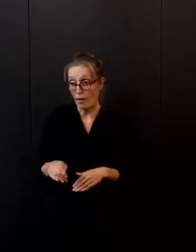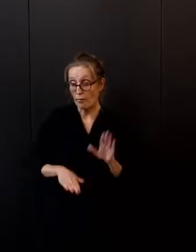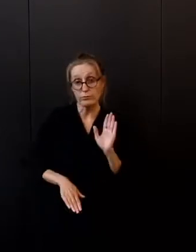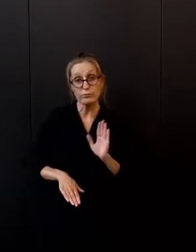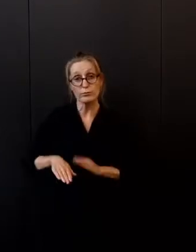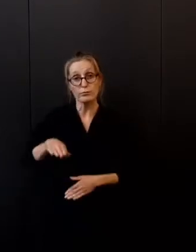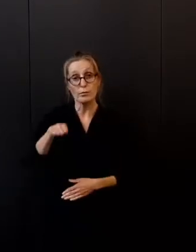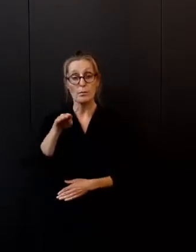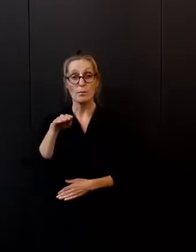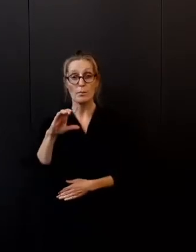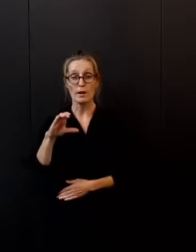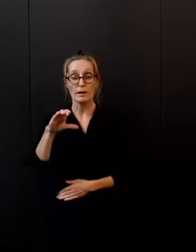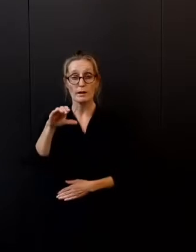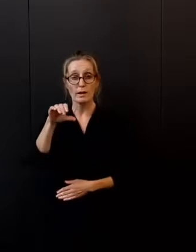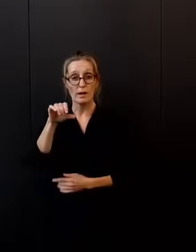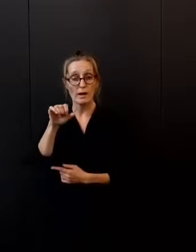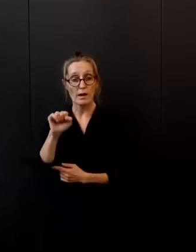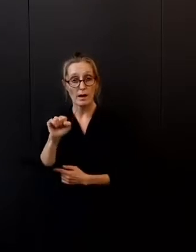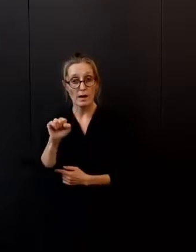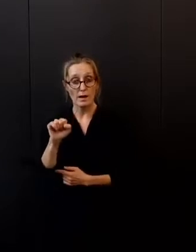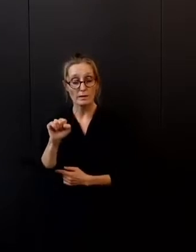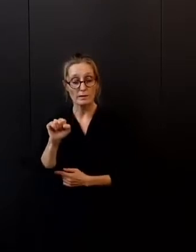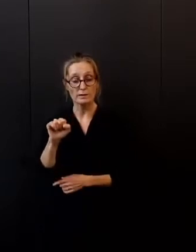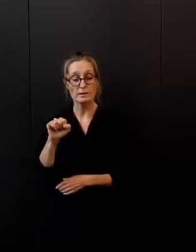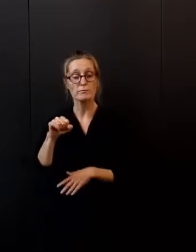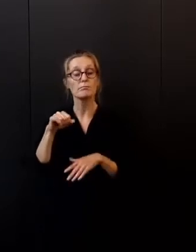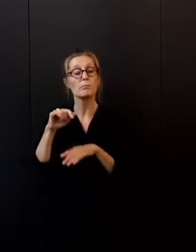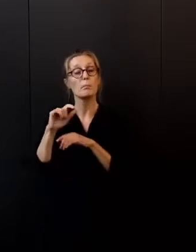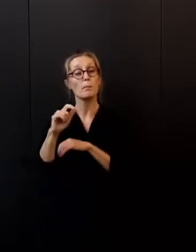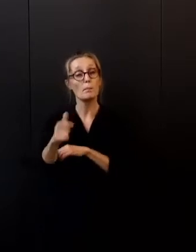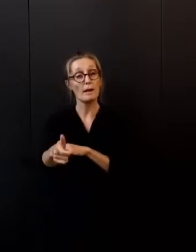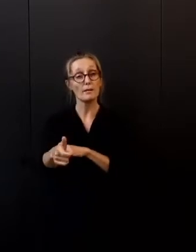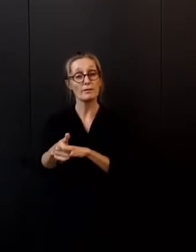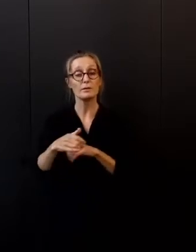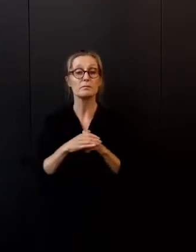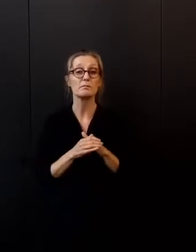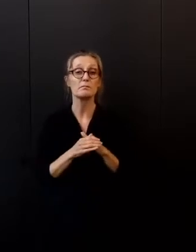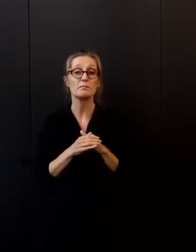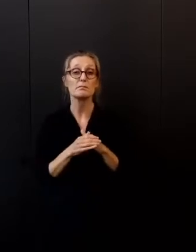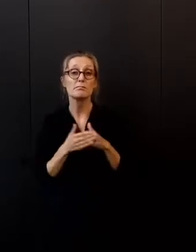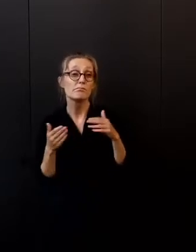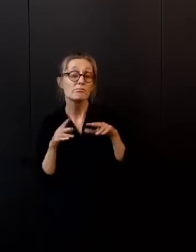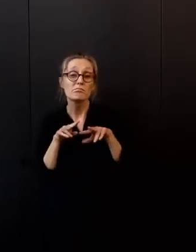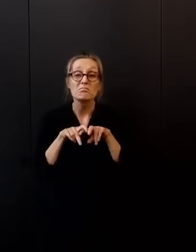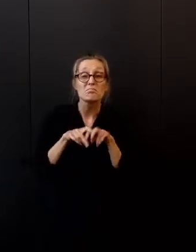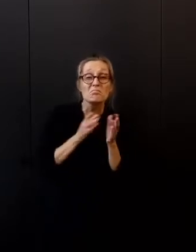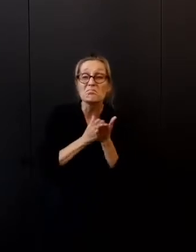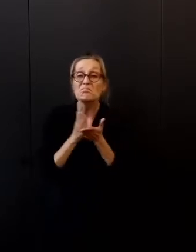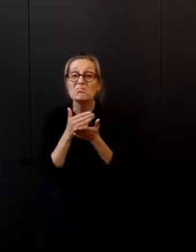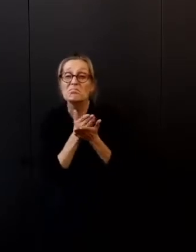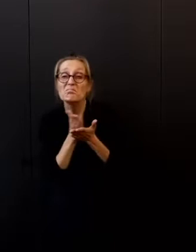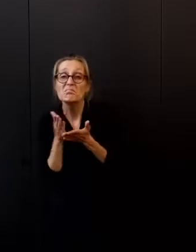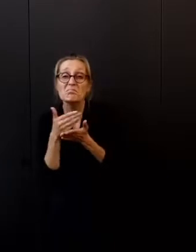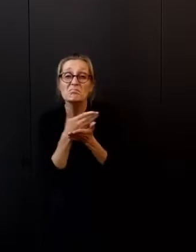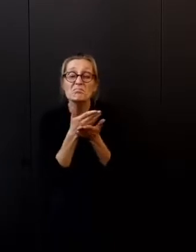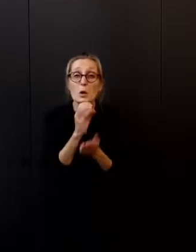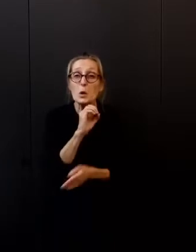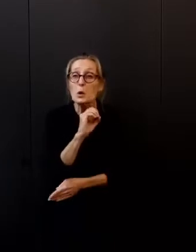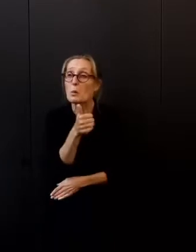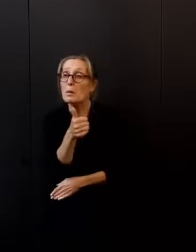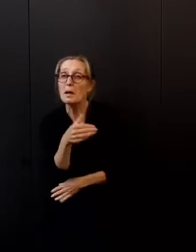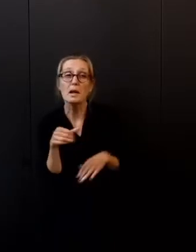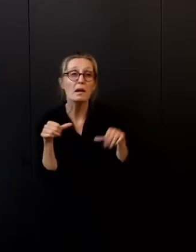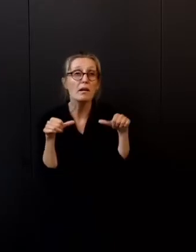S. Suite à ça, j'ai cherché un peu ma voie dans le